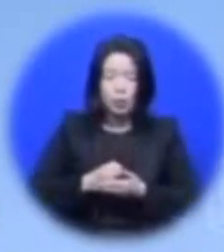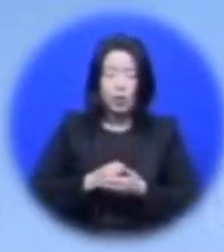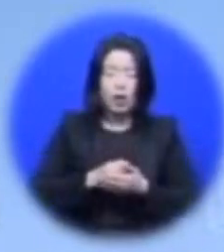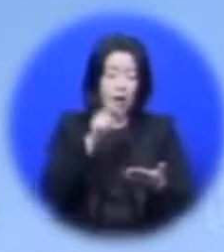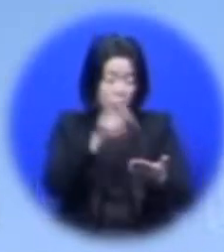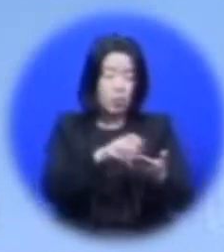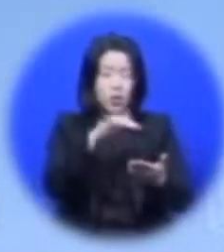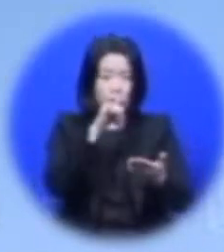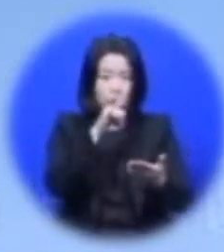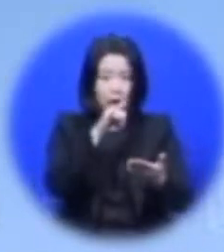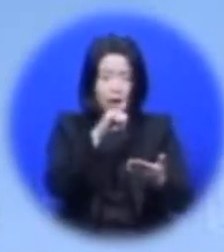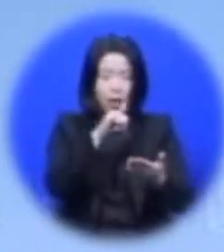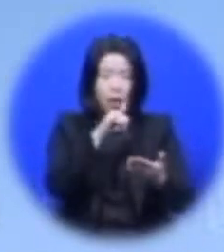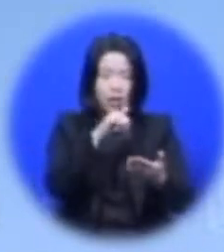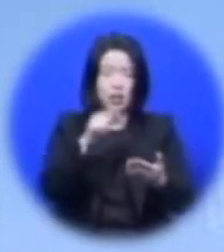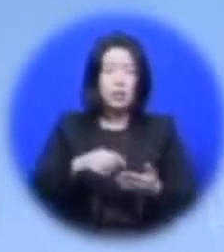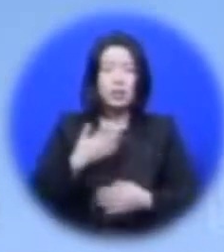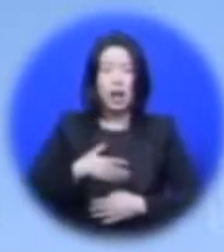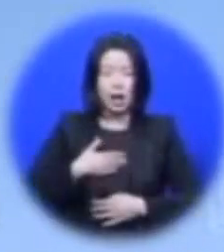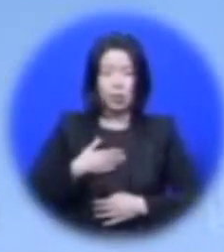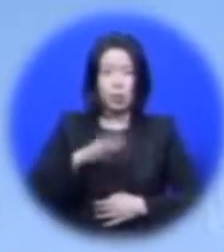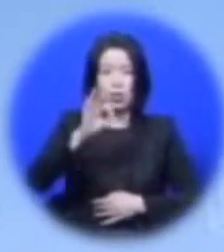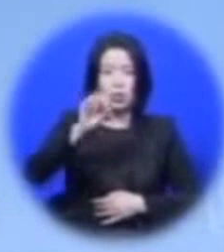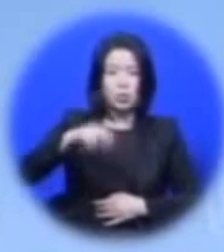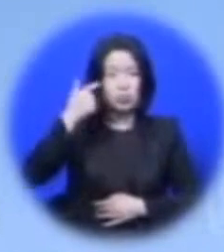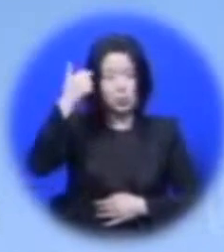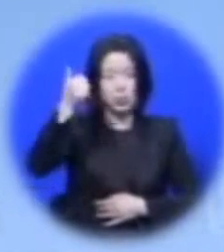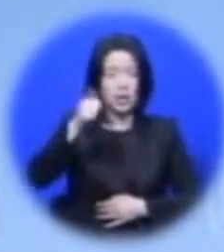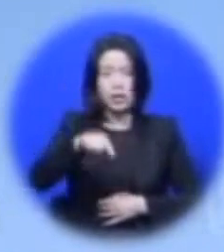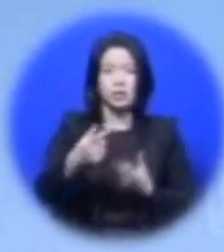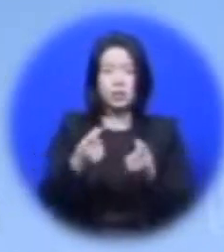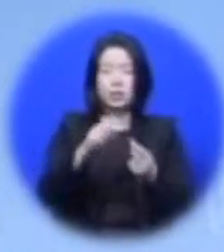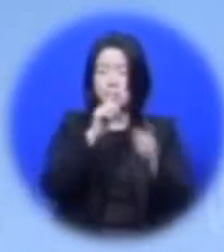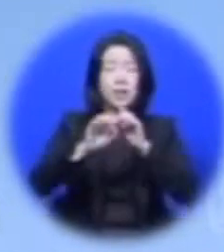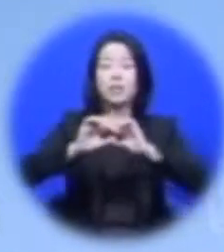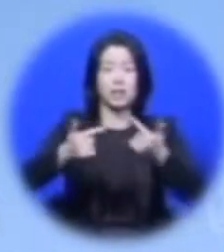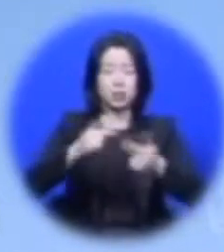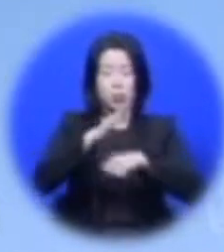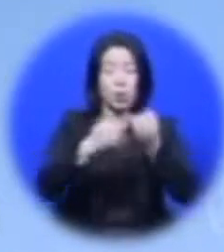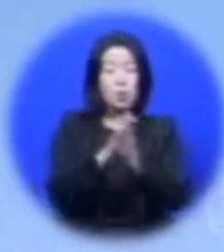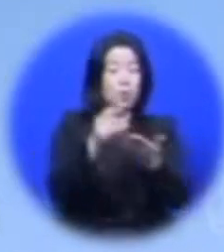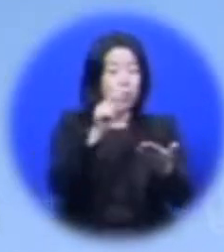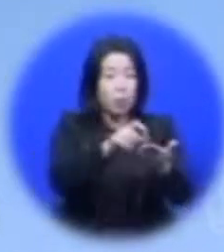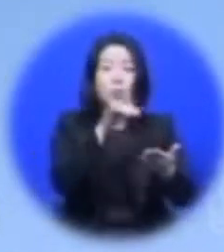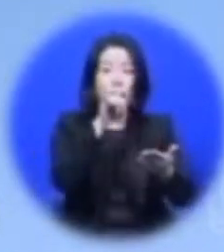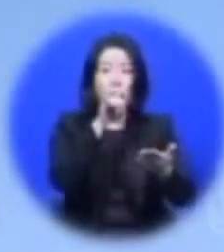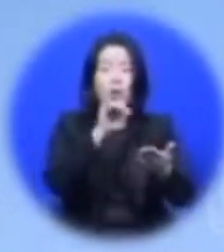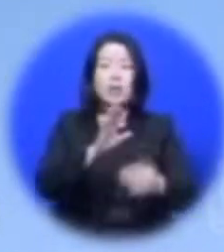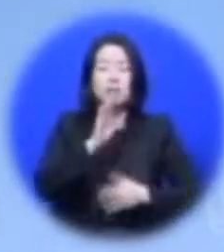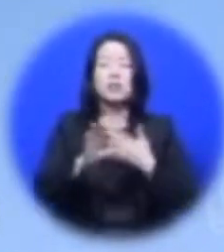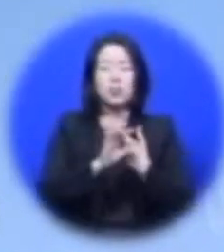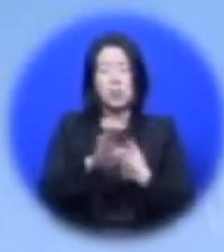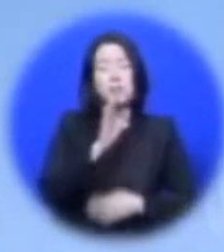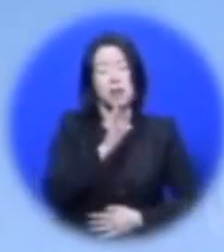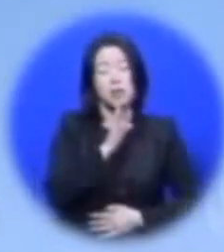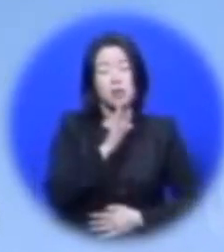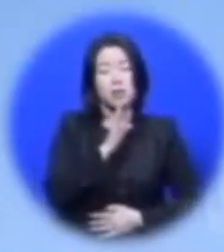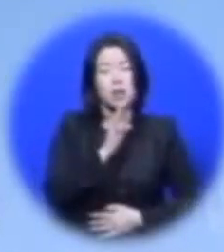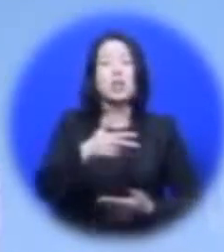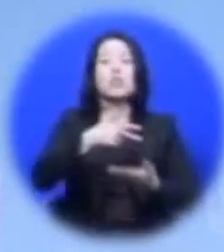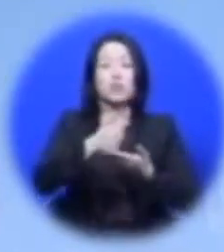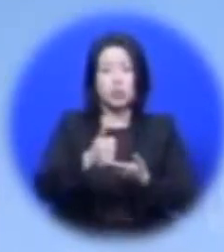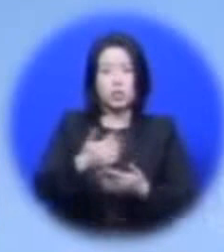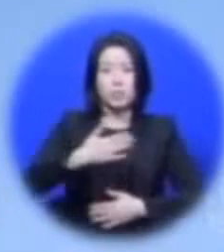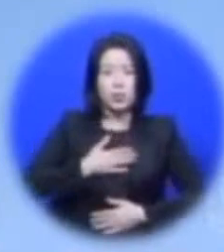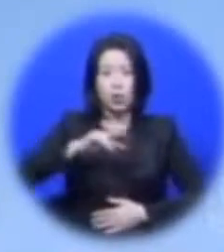있구나. 유기성 목사가 그렇게 말하는 게 아니고 성경에 나와 있구나. 그러면 맞겠지 뭐. 주님,